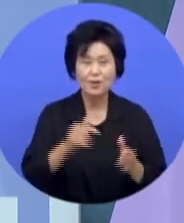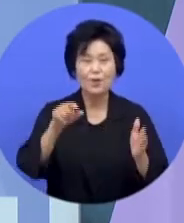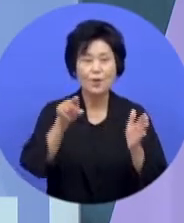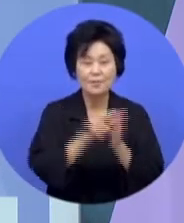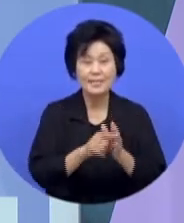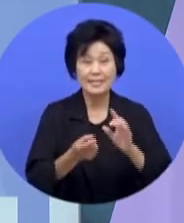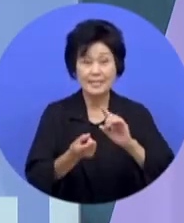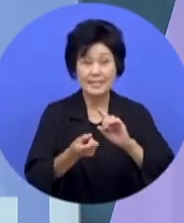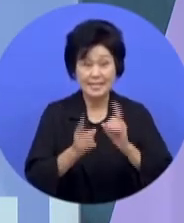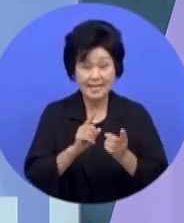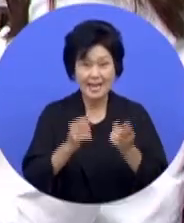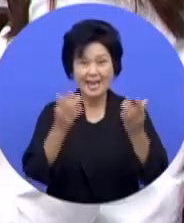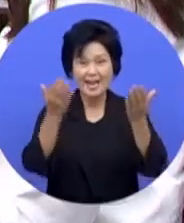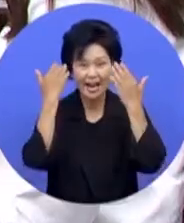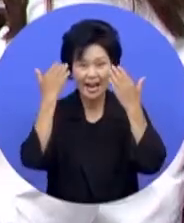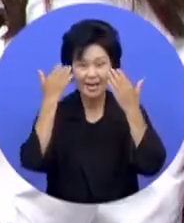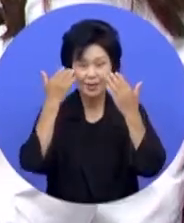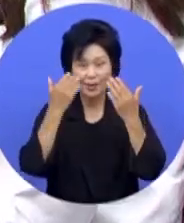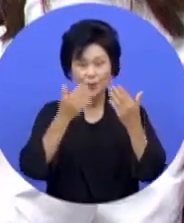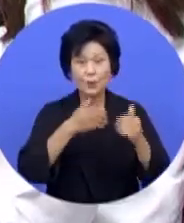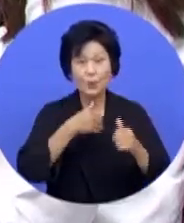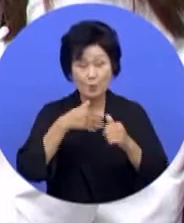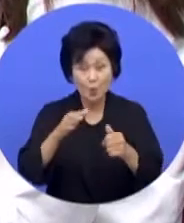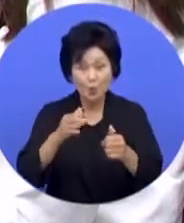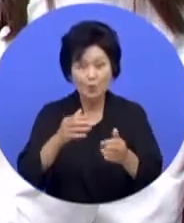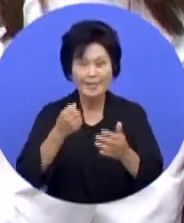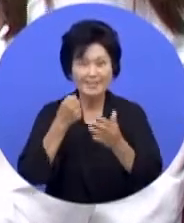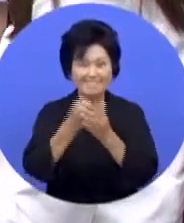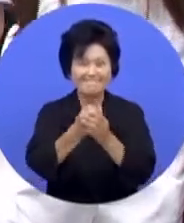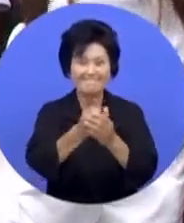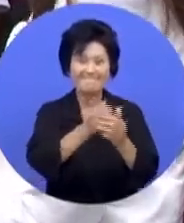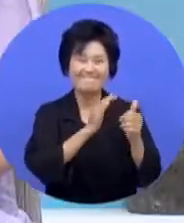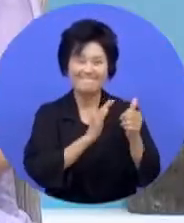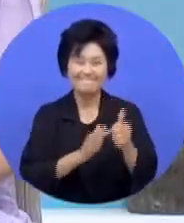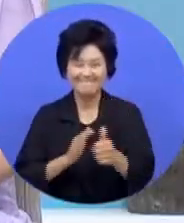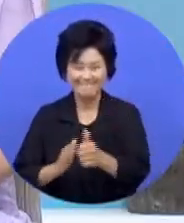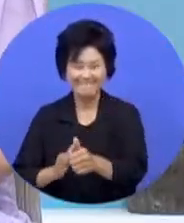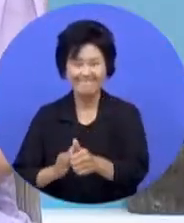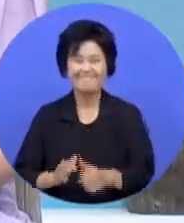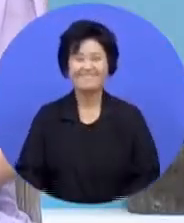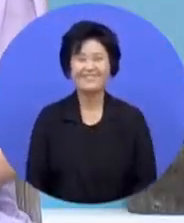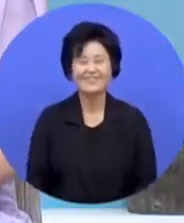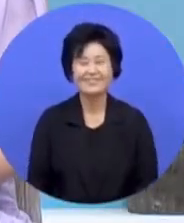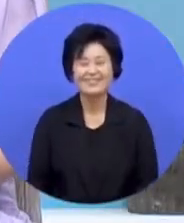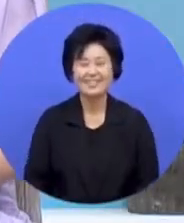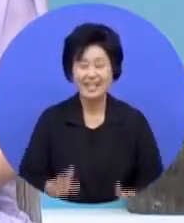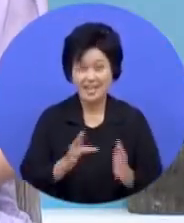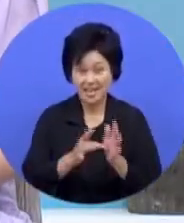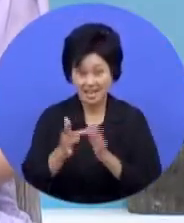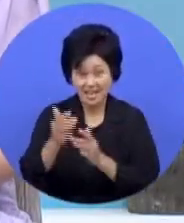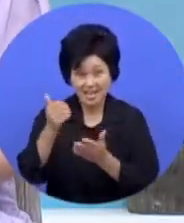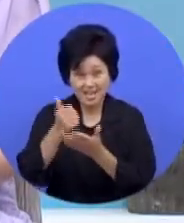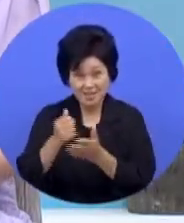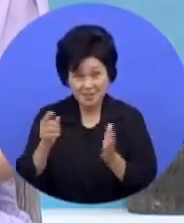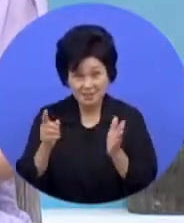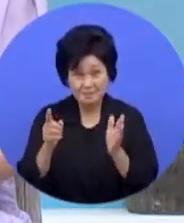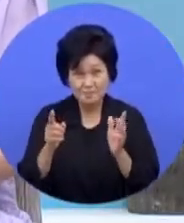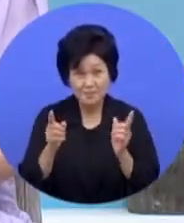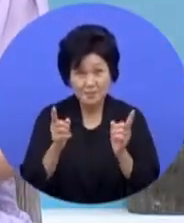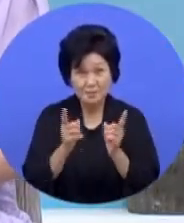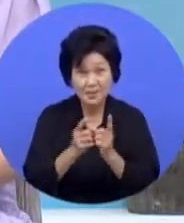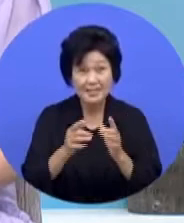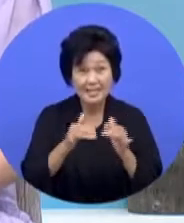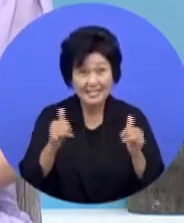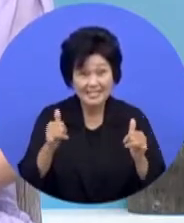좋겠습니다. 예. 아, 똑똑해. 예. 예. 예수님을 만났다는 제자가 가서 그랬더니 에야 그거 뭐 믿겠어